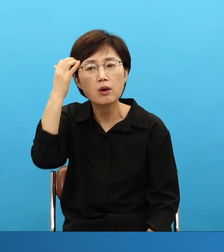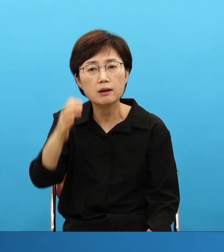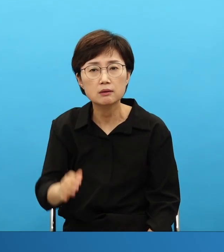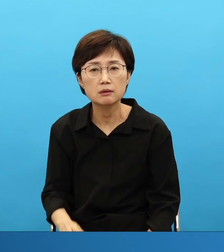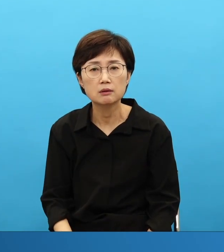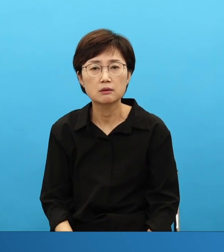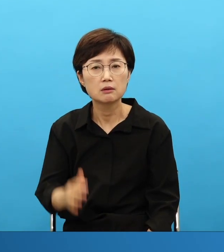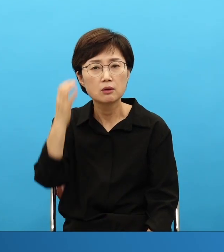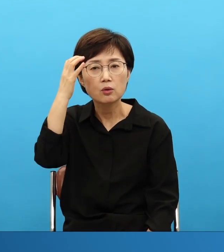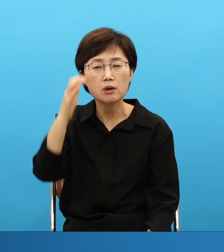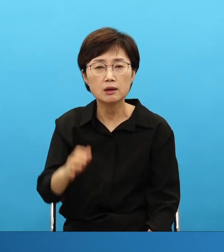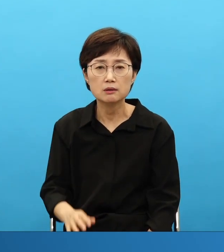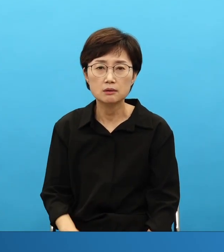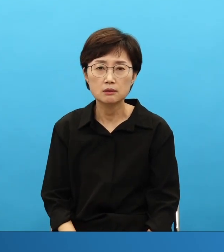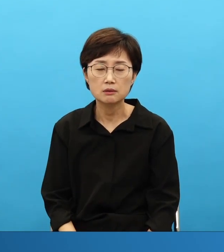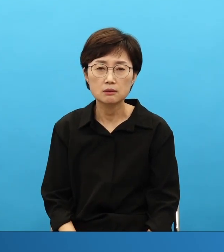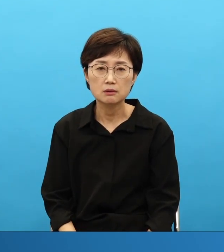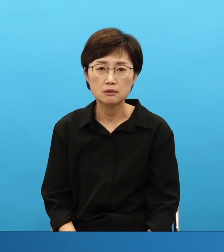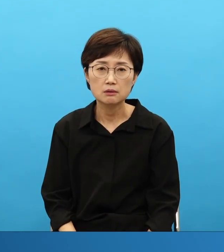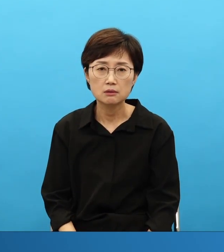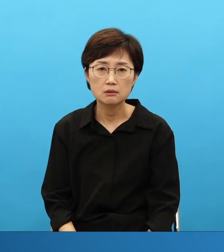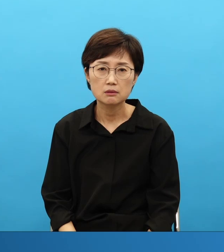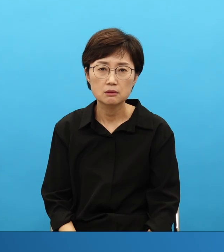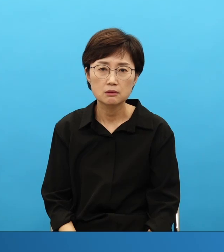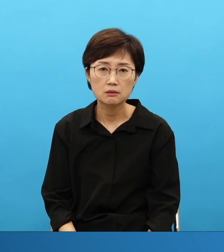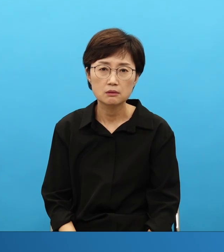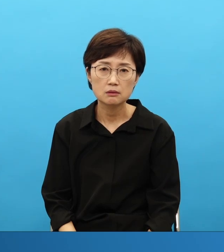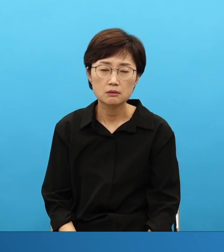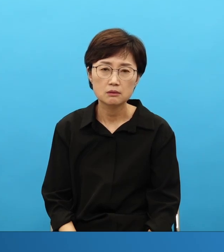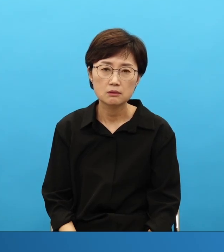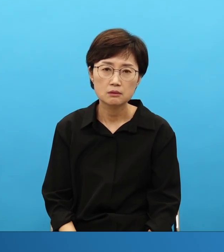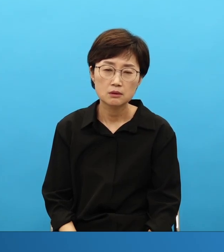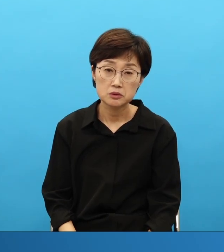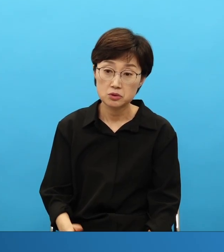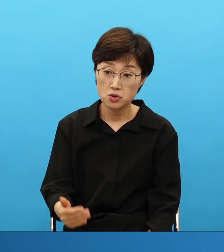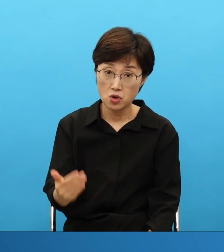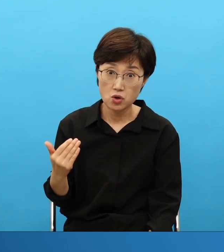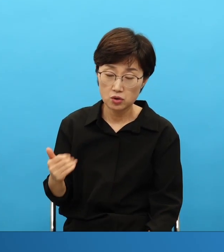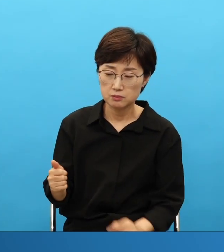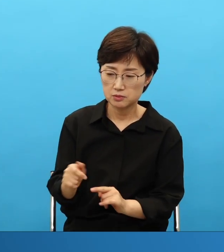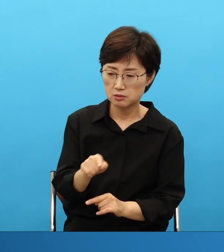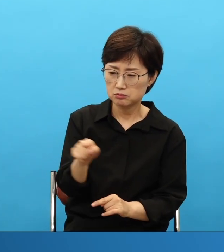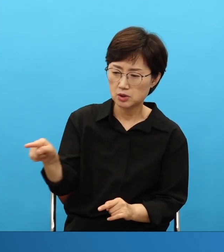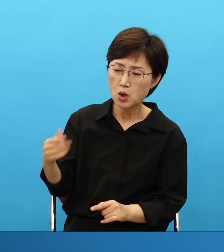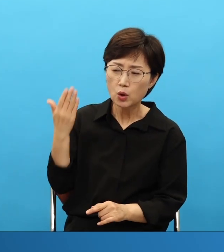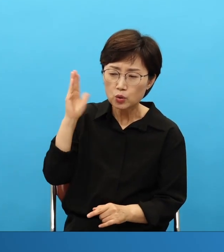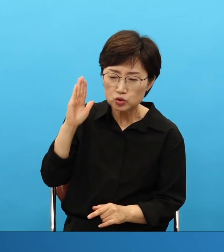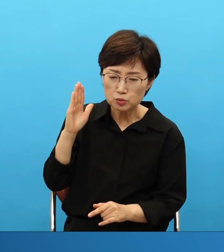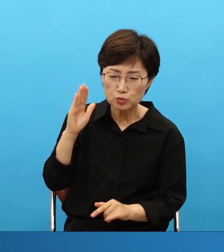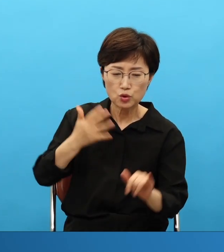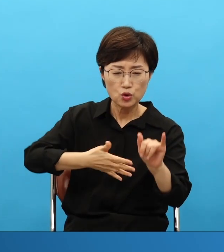가르칩니다 좀 그런 기미가 그 사람 책이 있더라 그래서 나는 알았지 아